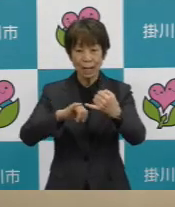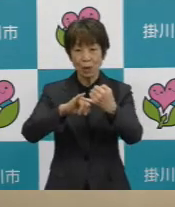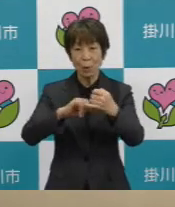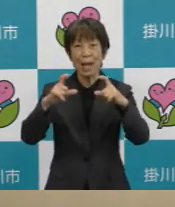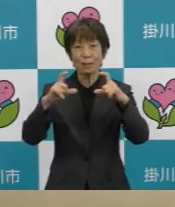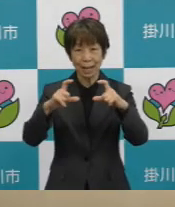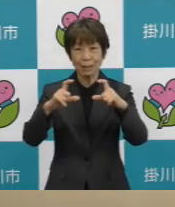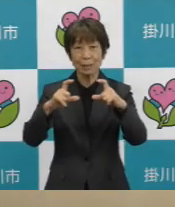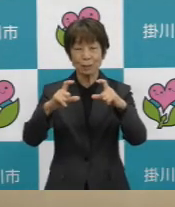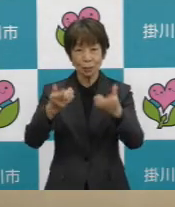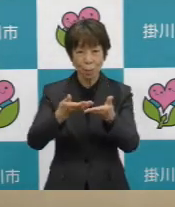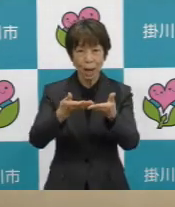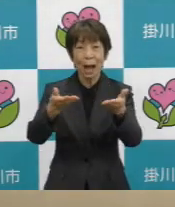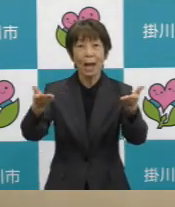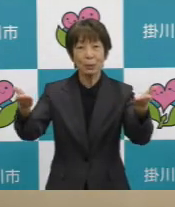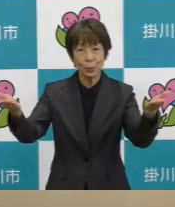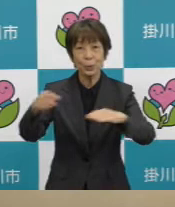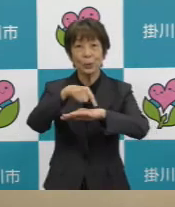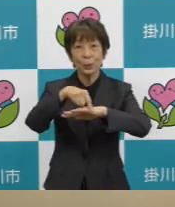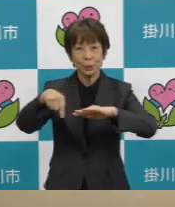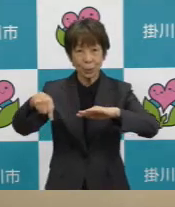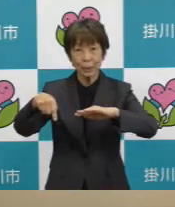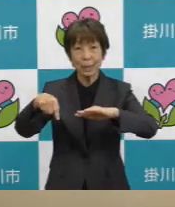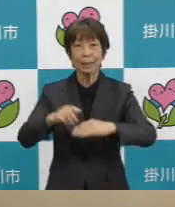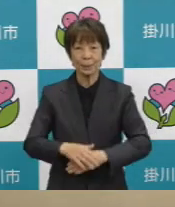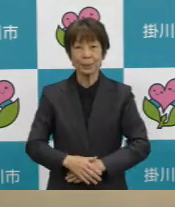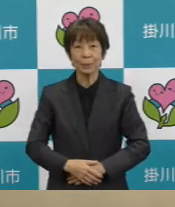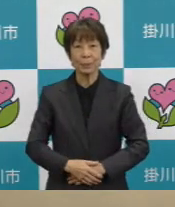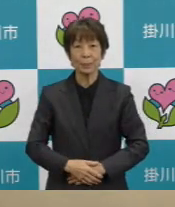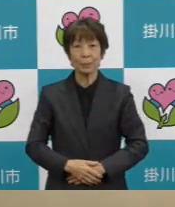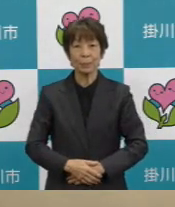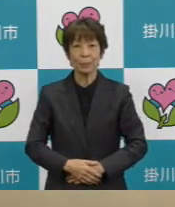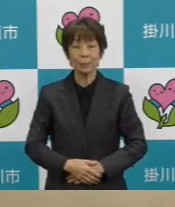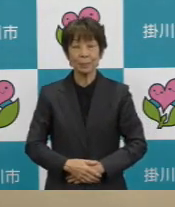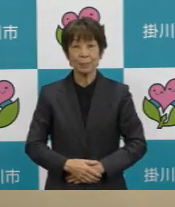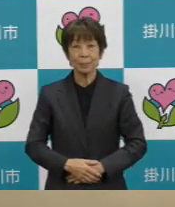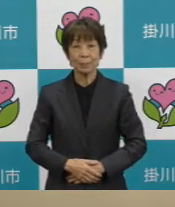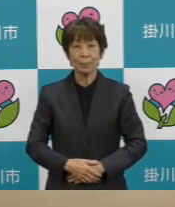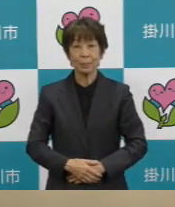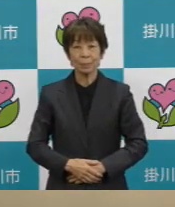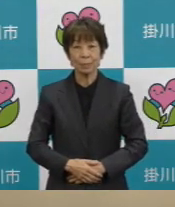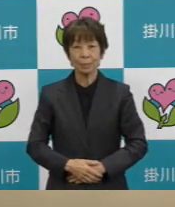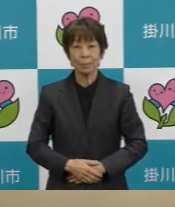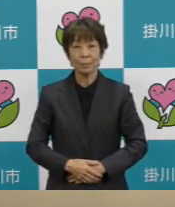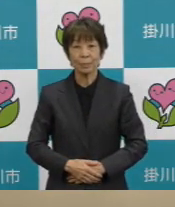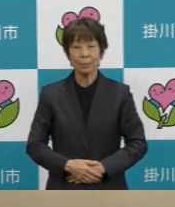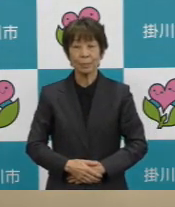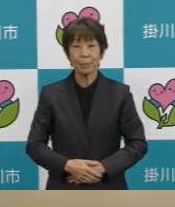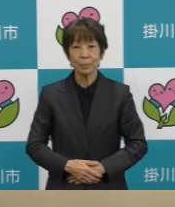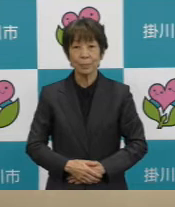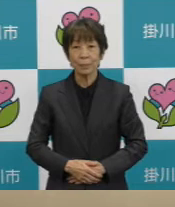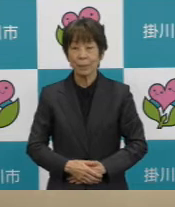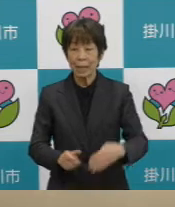ね、これを配布するという予定で、です。それから明日ですけれども、4